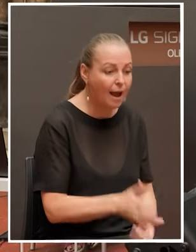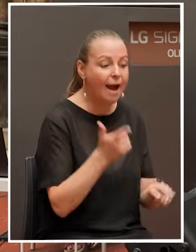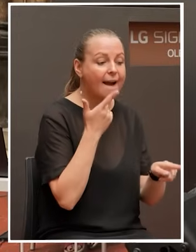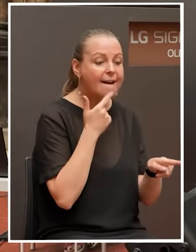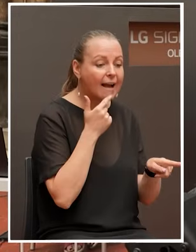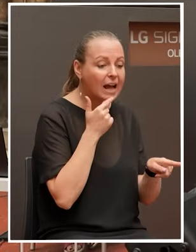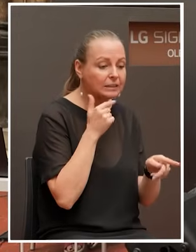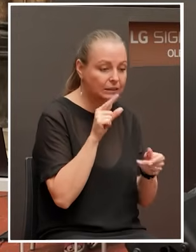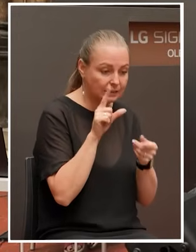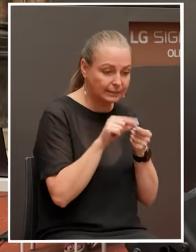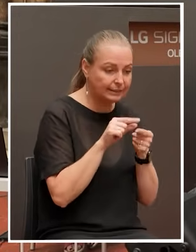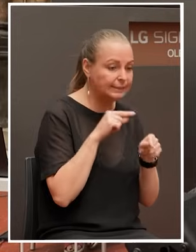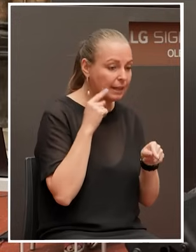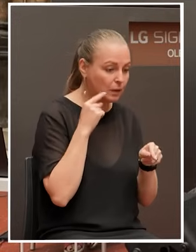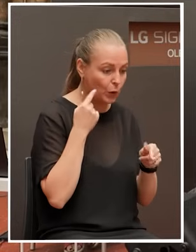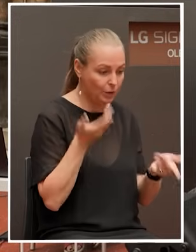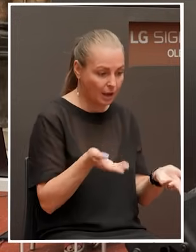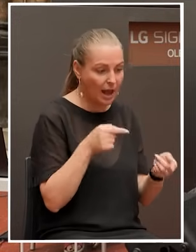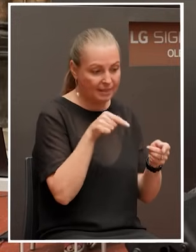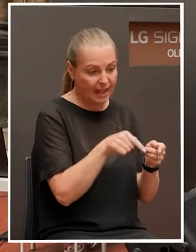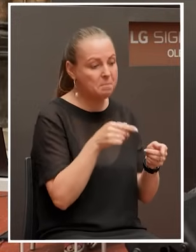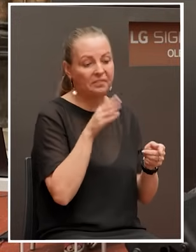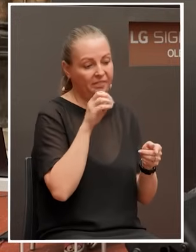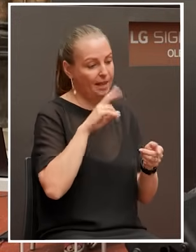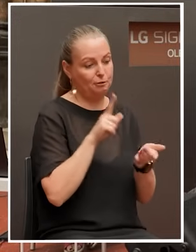красный с зеленым, там, в общем, нечего делать в тени.